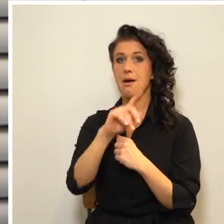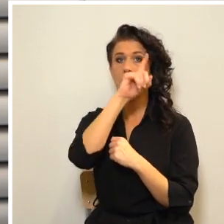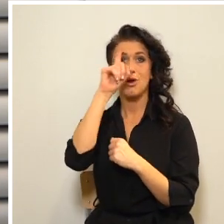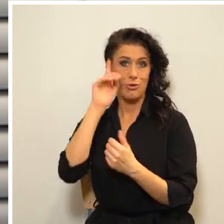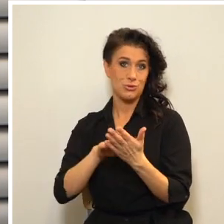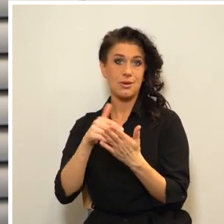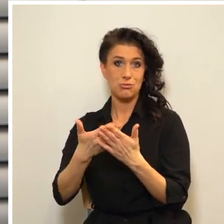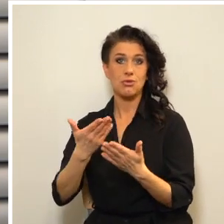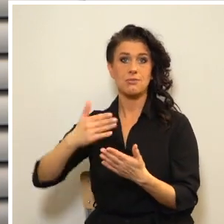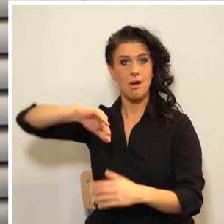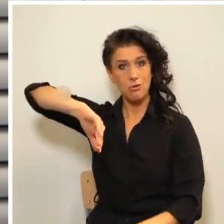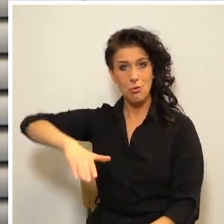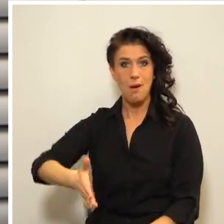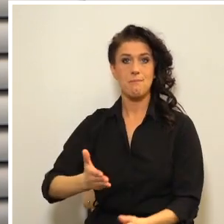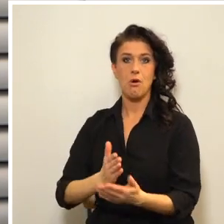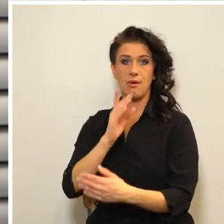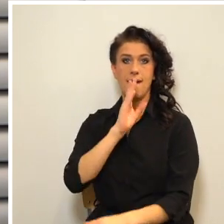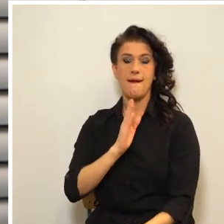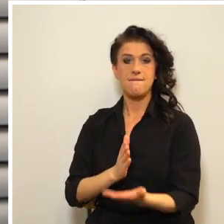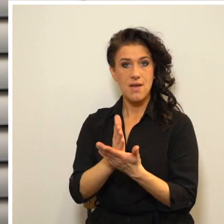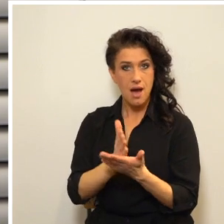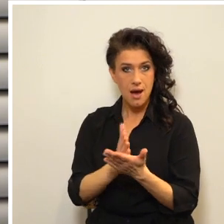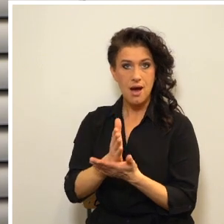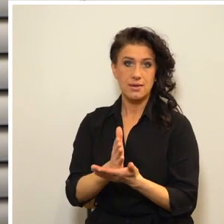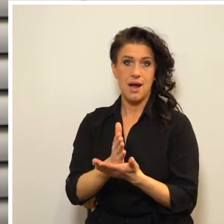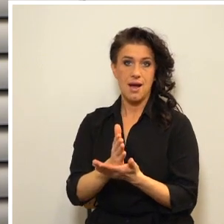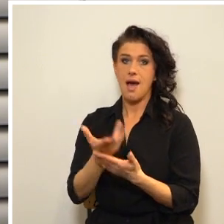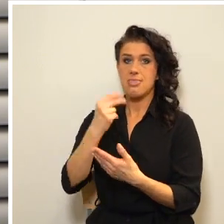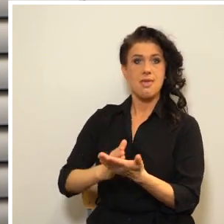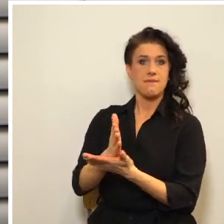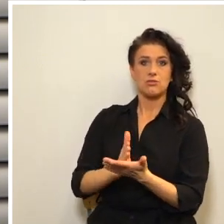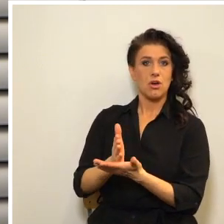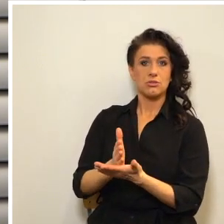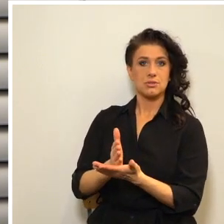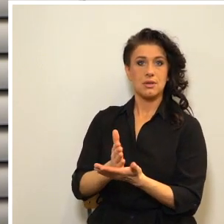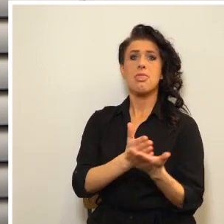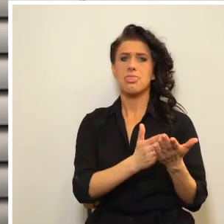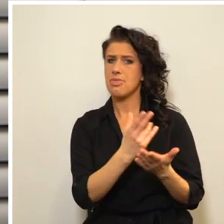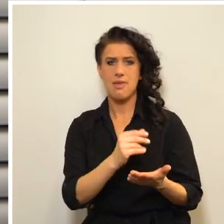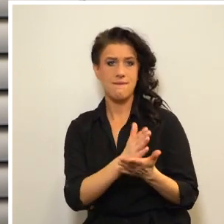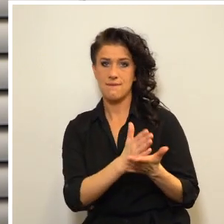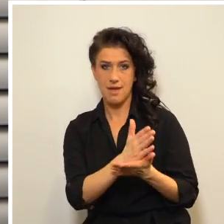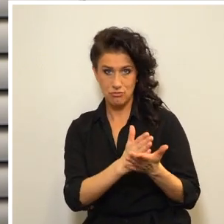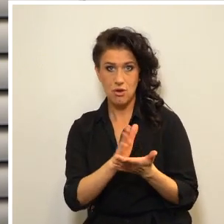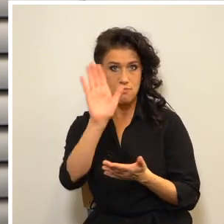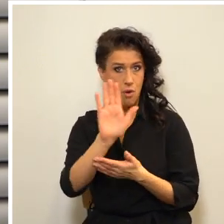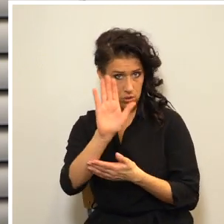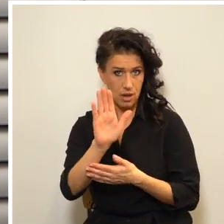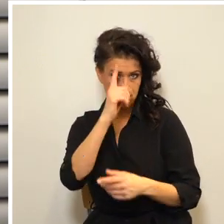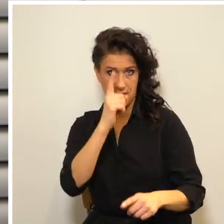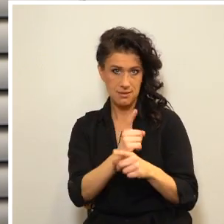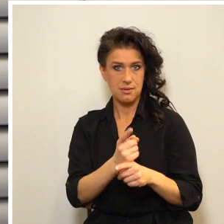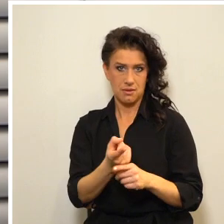przykład głęboko wierzącymi ateistami ateiści są bardziej skłonni do tych decyzji